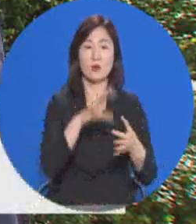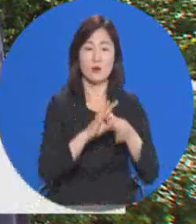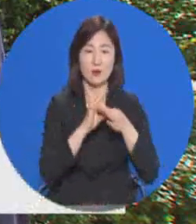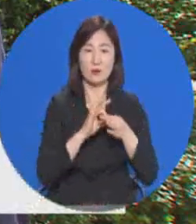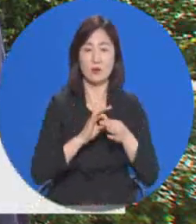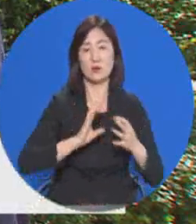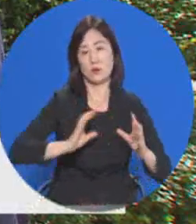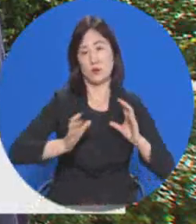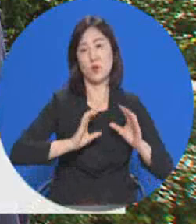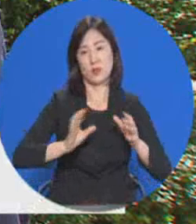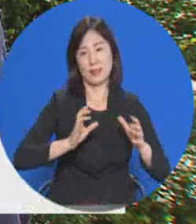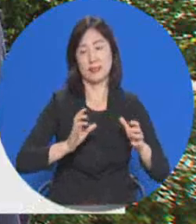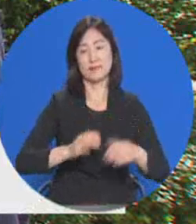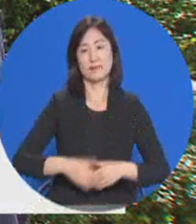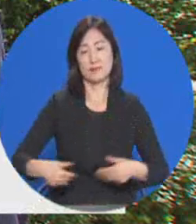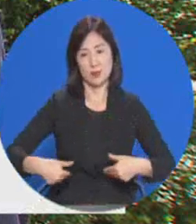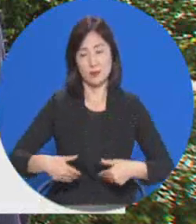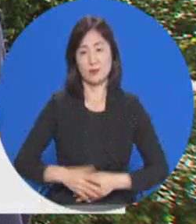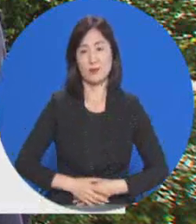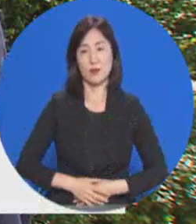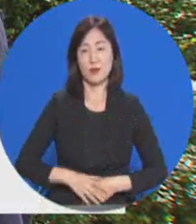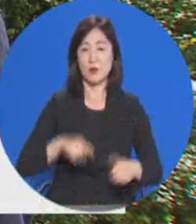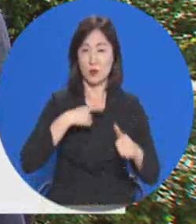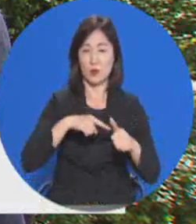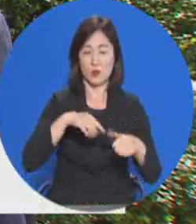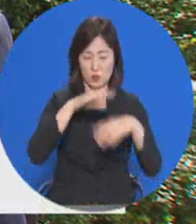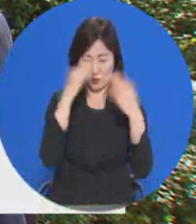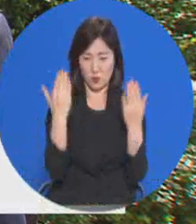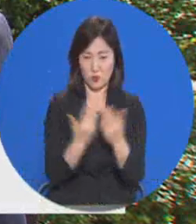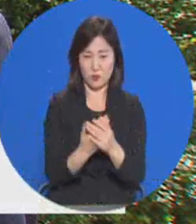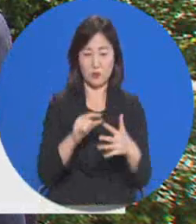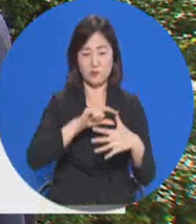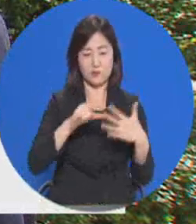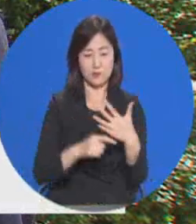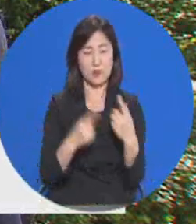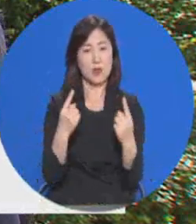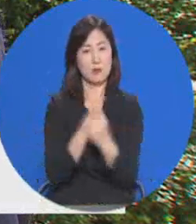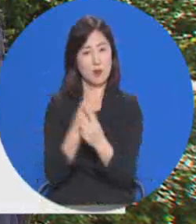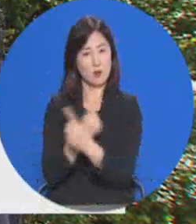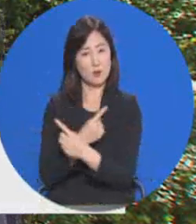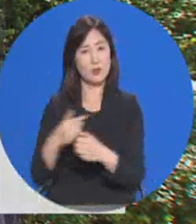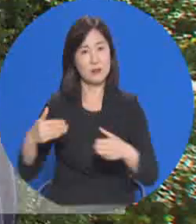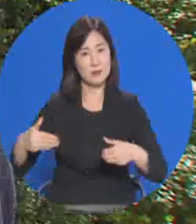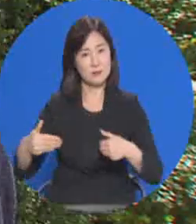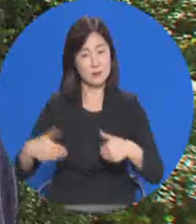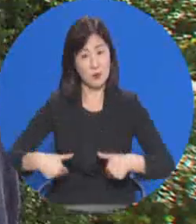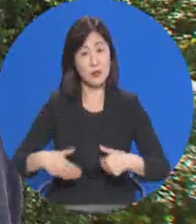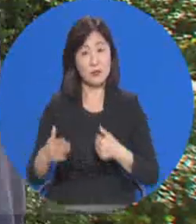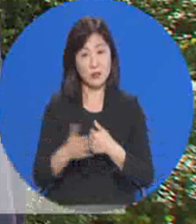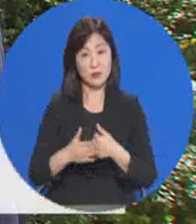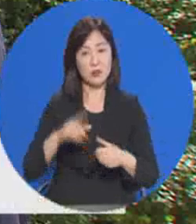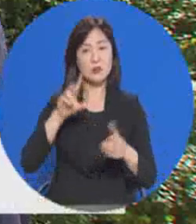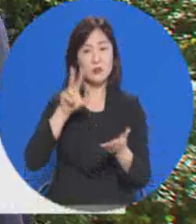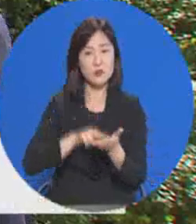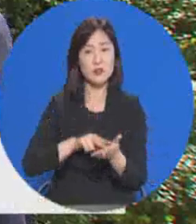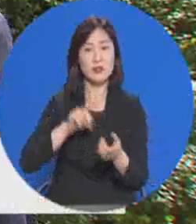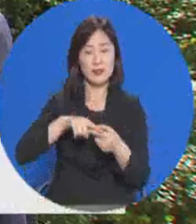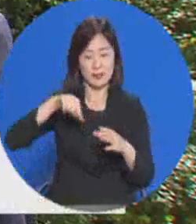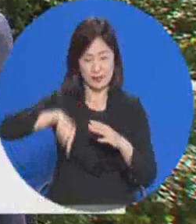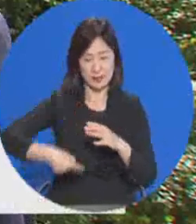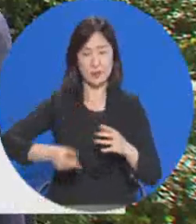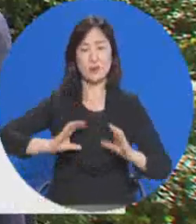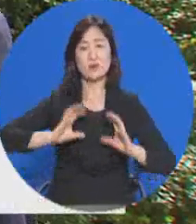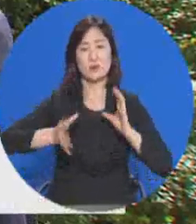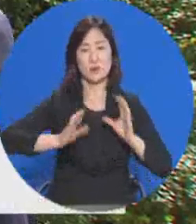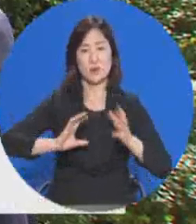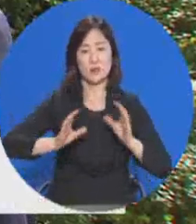논의와도 관련이 되어 있고 여러 가지 교육 전체적인 시스템을 바꾸는 문제와 관련이 되어 있어서요. 이 문제에 대한 깊이 있는 사회적 논의가